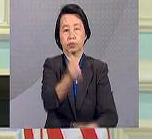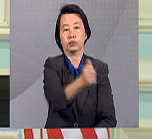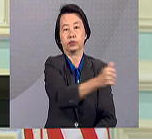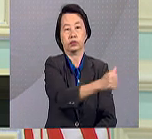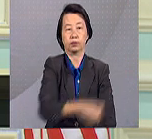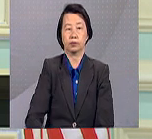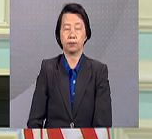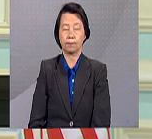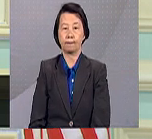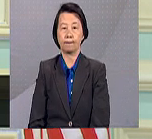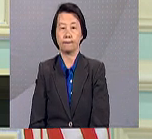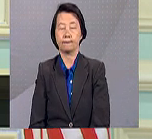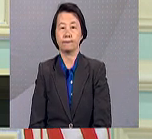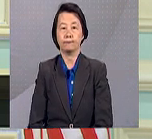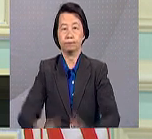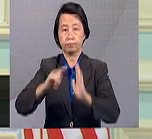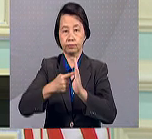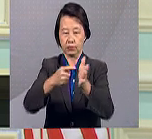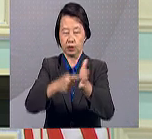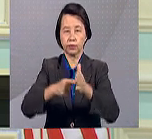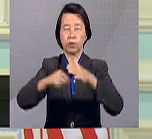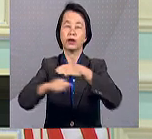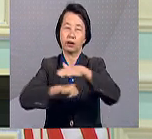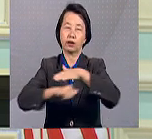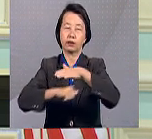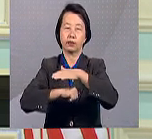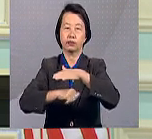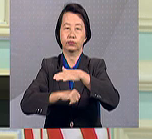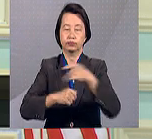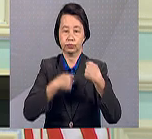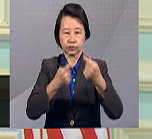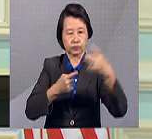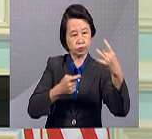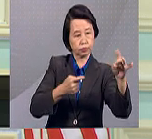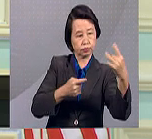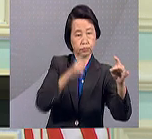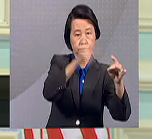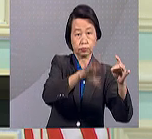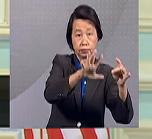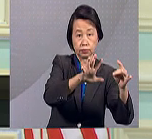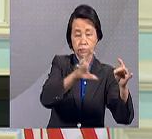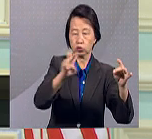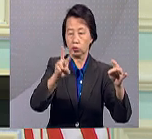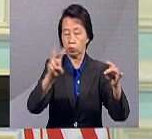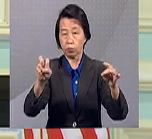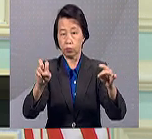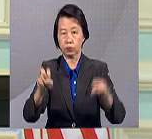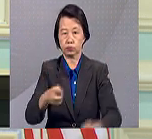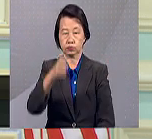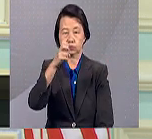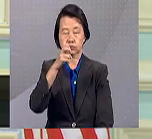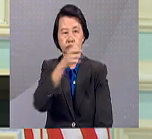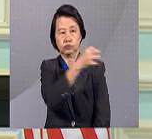masing-masing. Mengenai keperluan asas, sejak 18 Mei 2020,